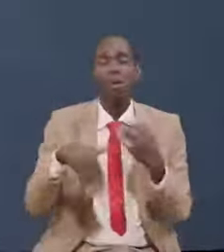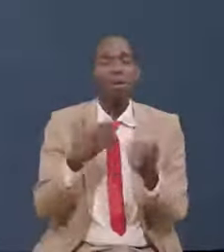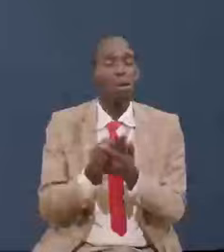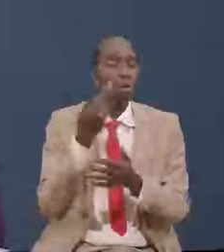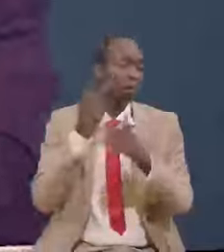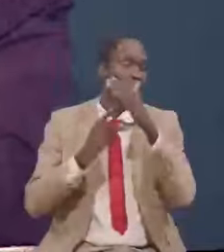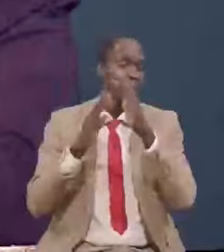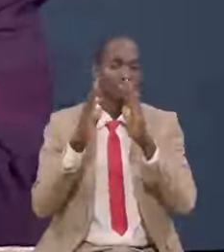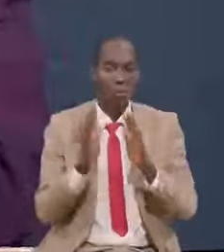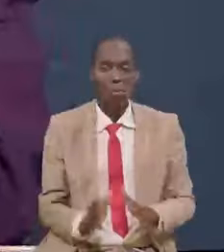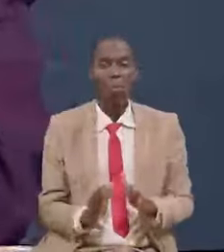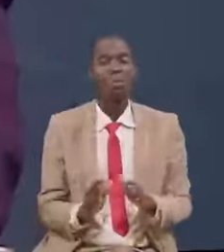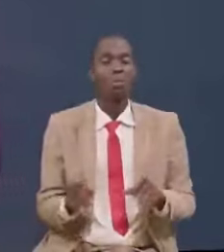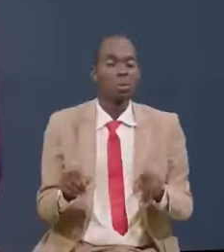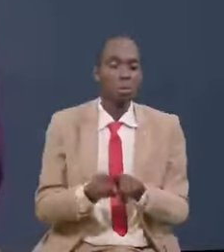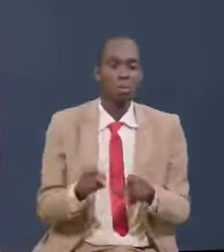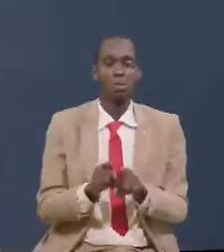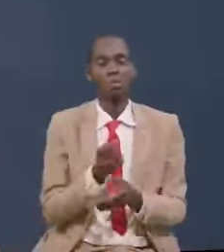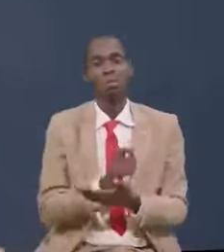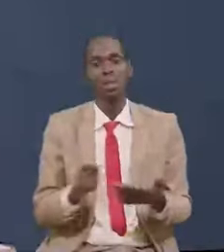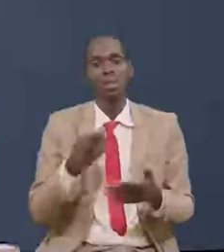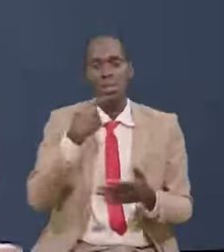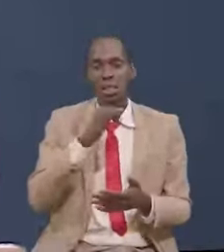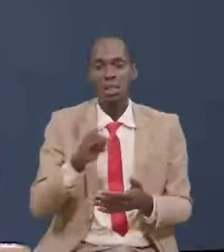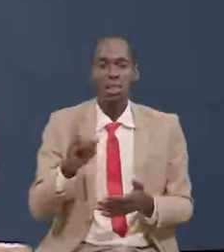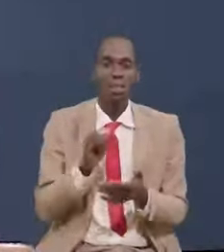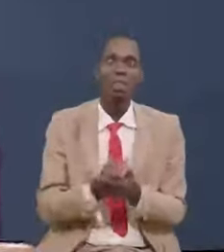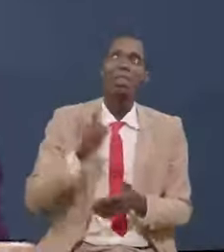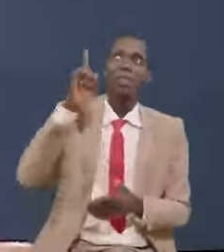prophètes qui sont venus, ils ont dit qu'il venait, il viendra.